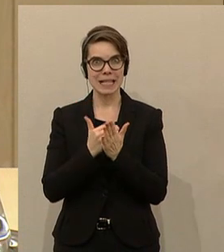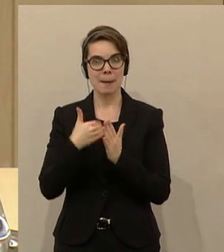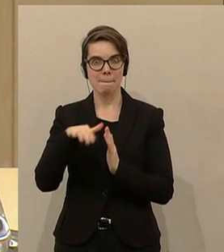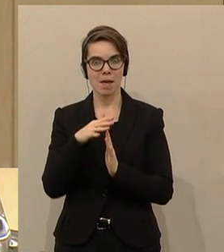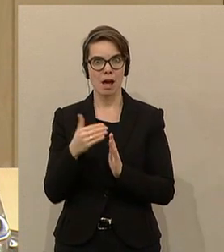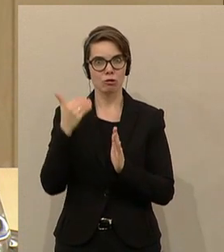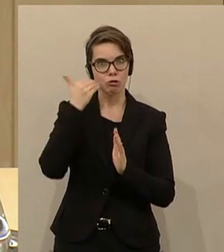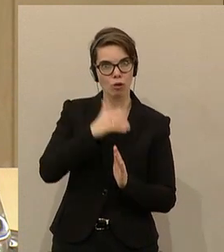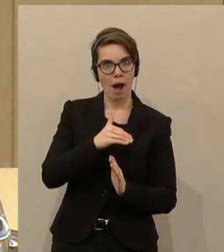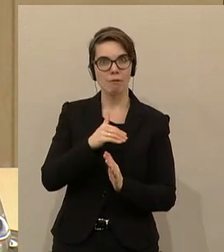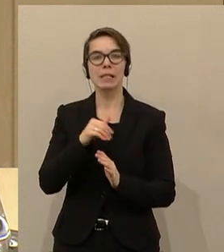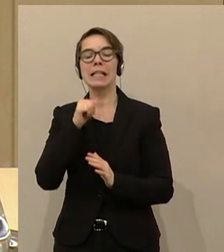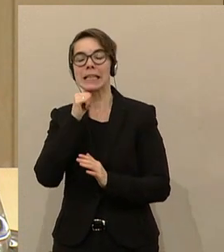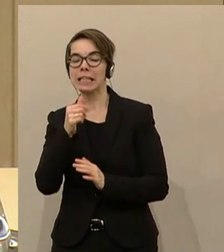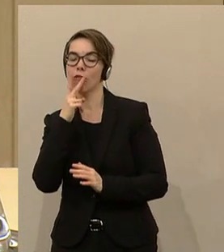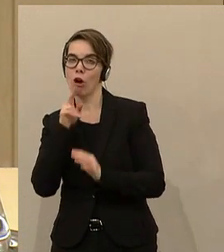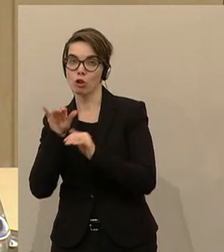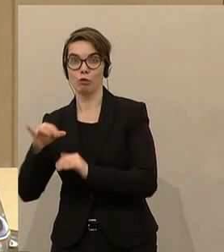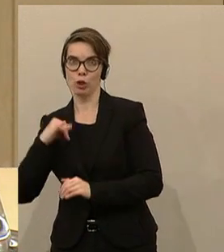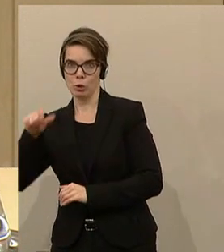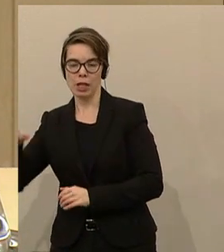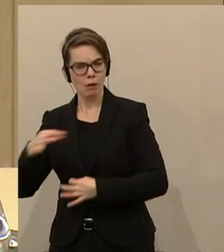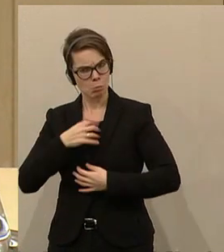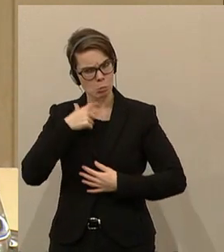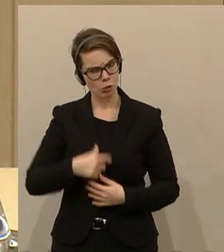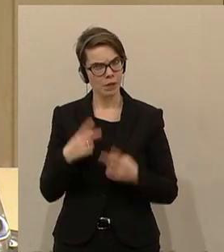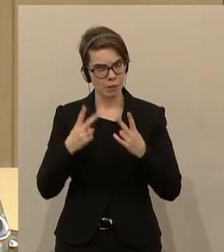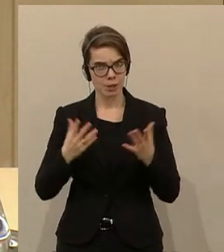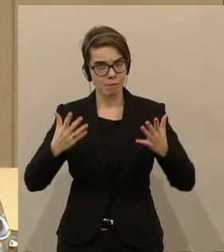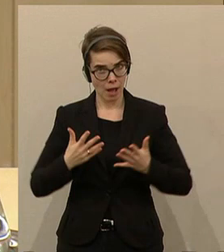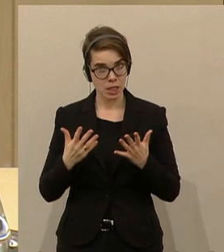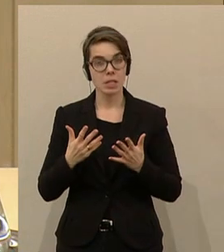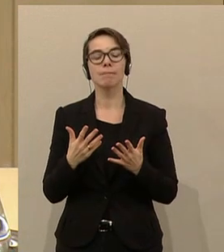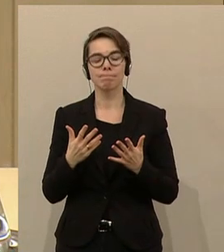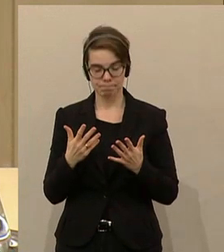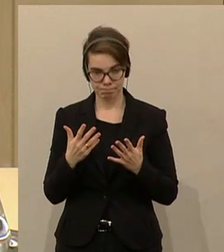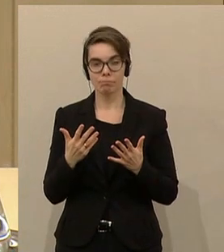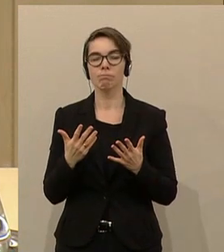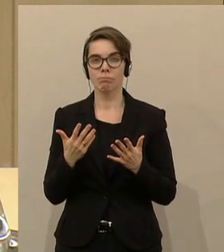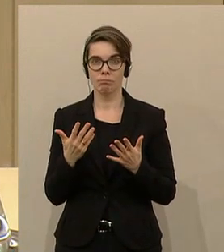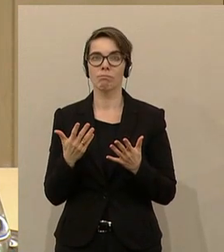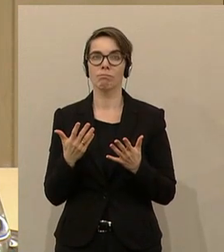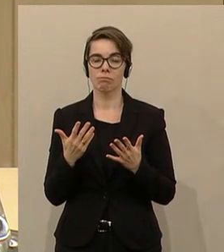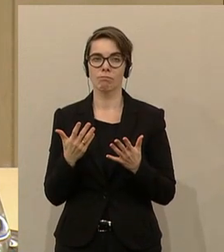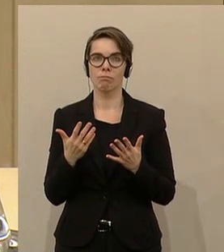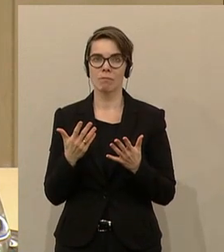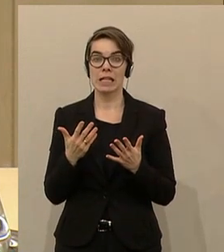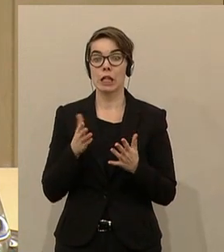stärkeren Nichtraucherschutz für Jugendliche. Für mich persönlich wichtig ist die Zusage, dass es